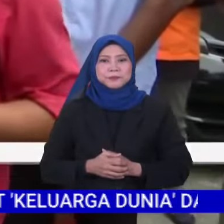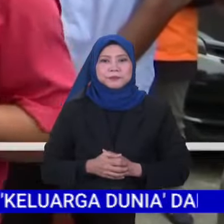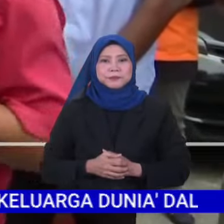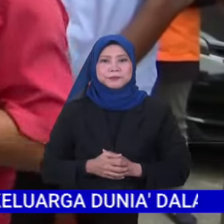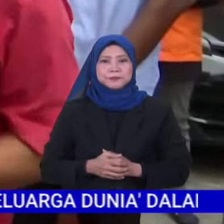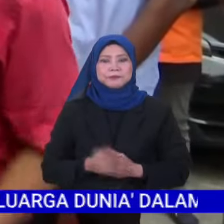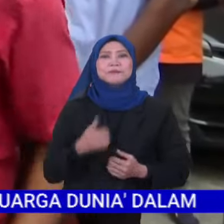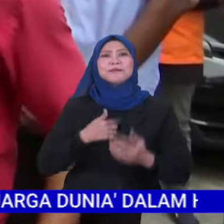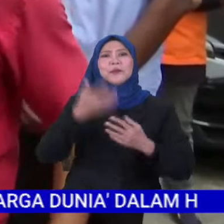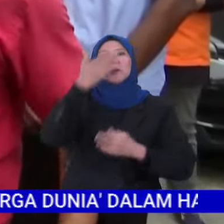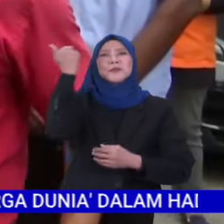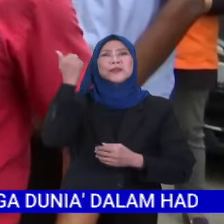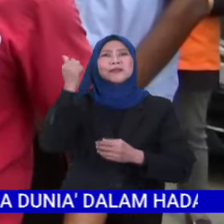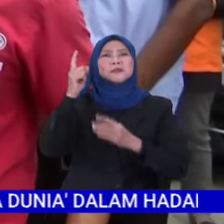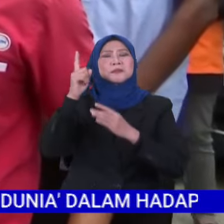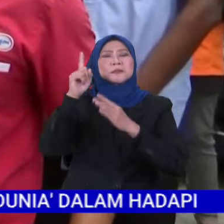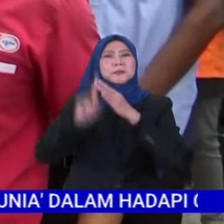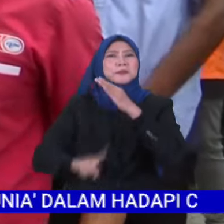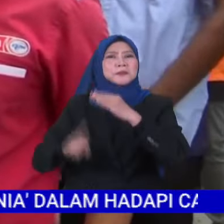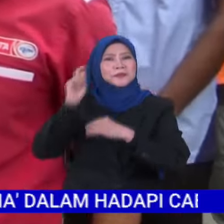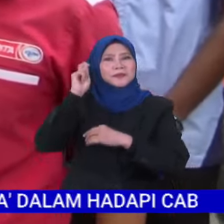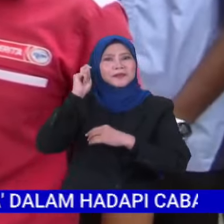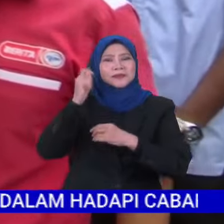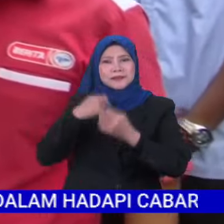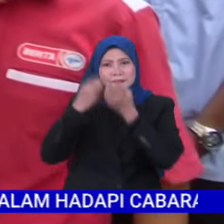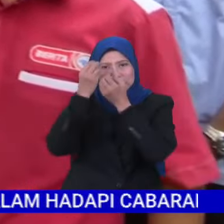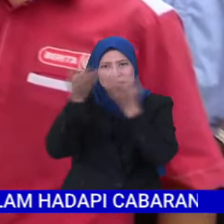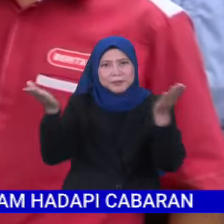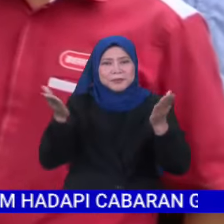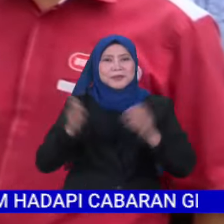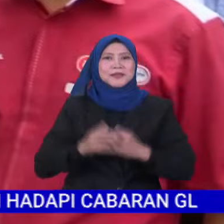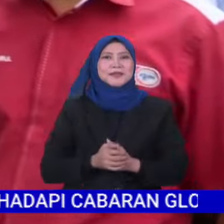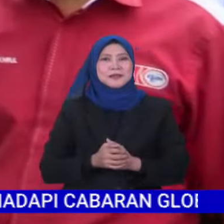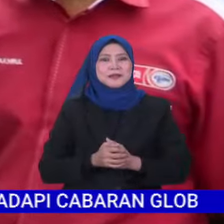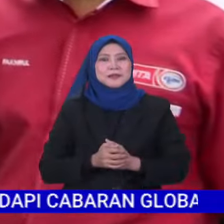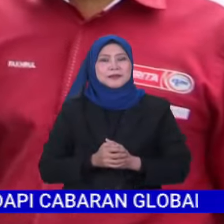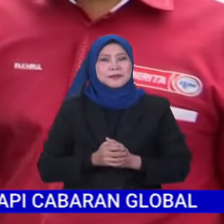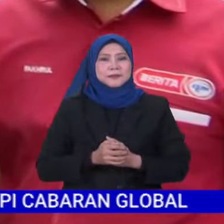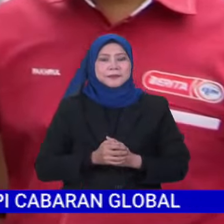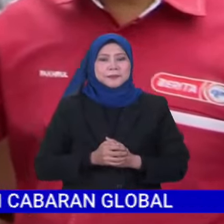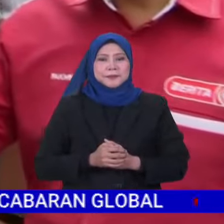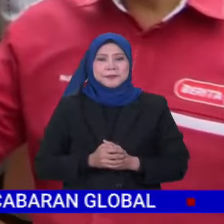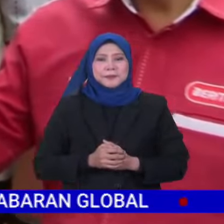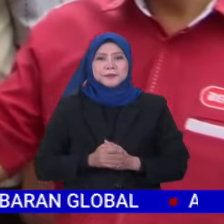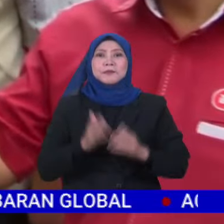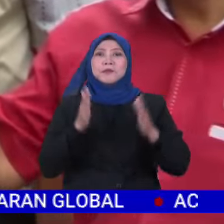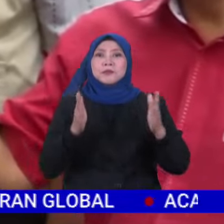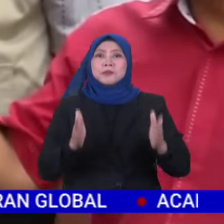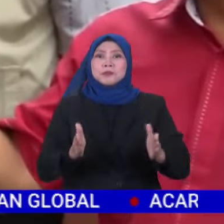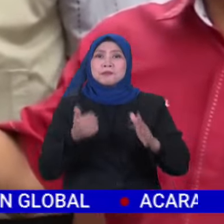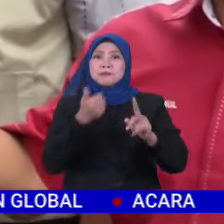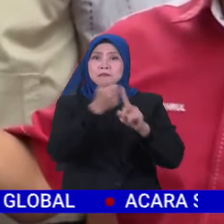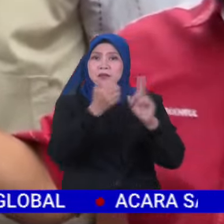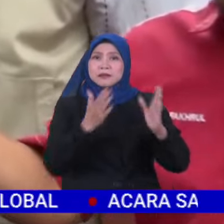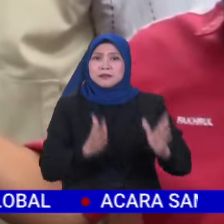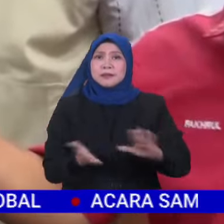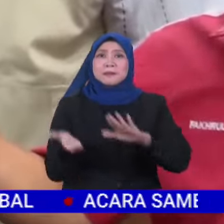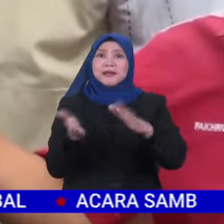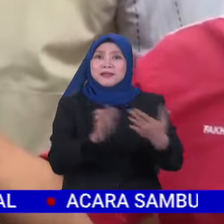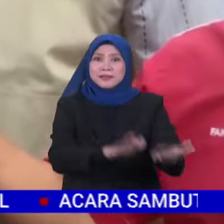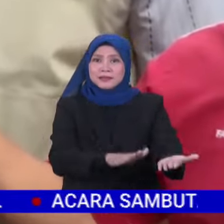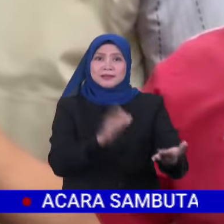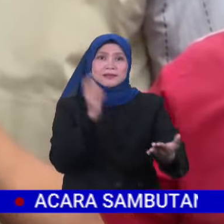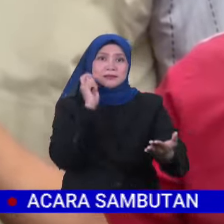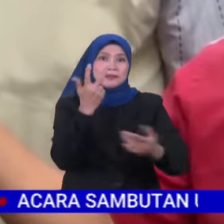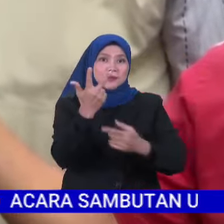di kedopok saya enak mengatakan jadi kepada Mansyur yang kehilangan nyawa